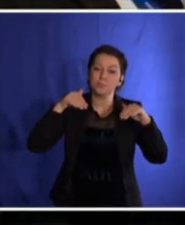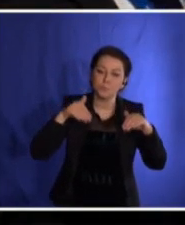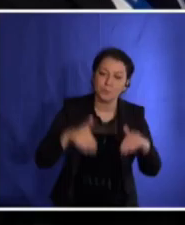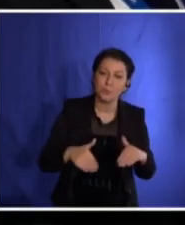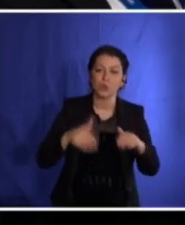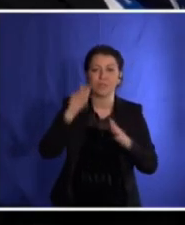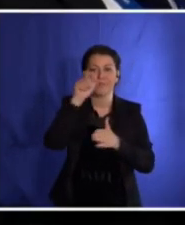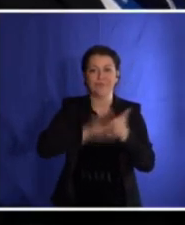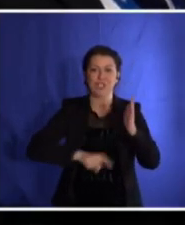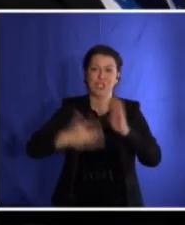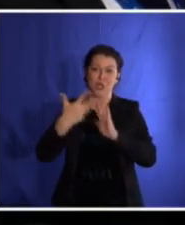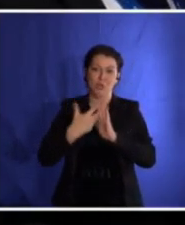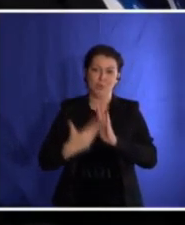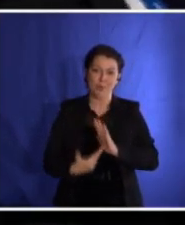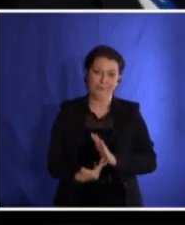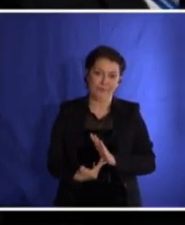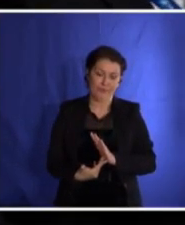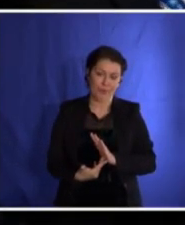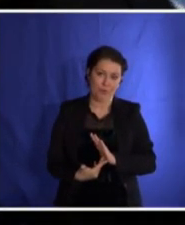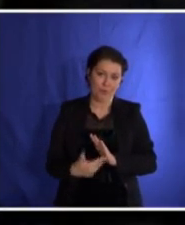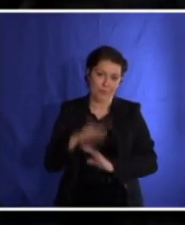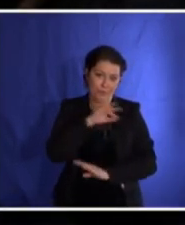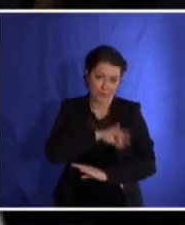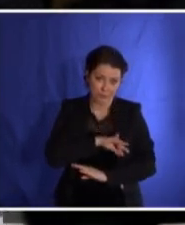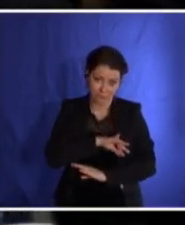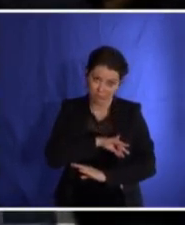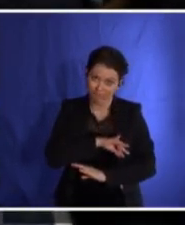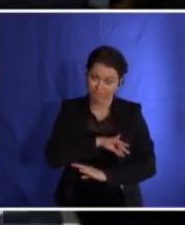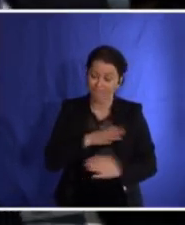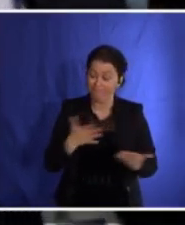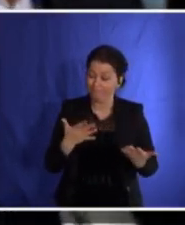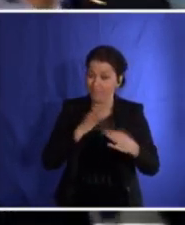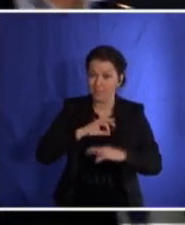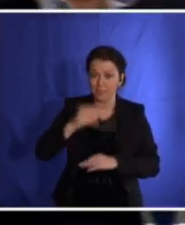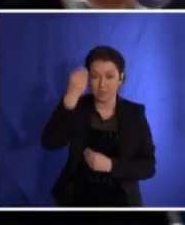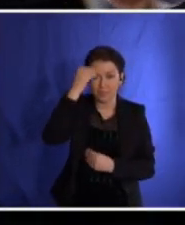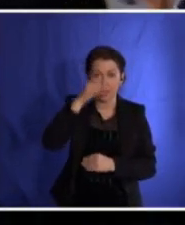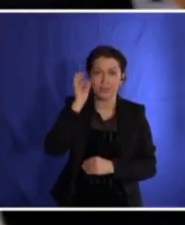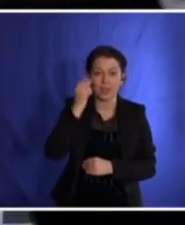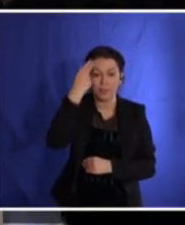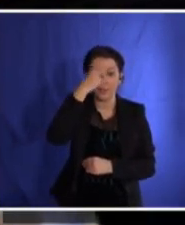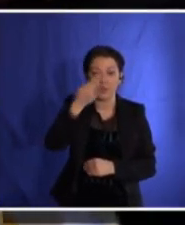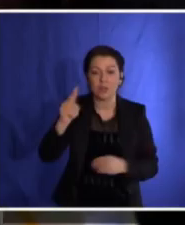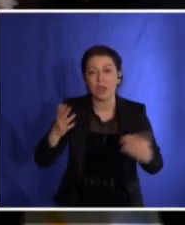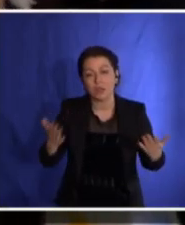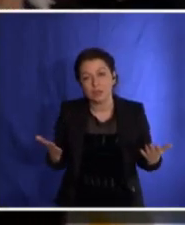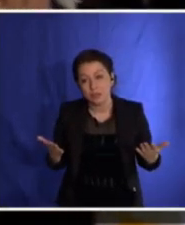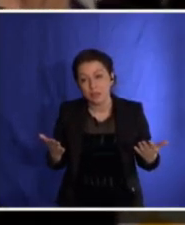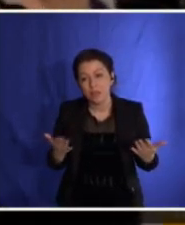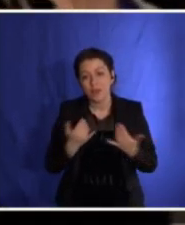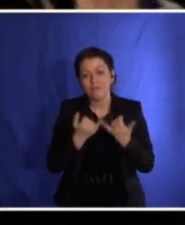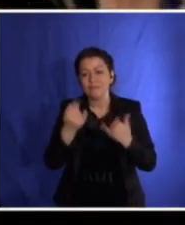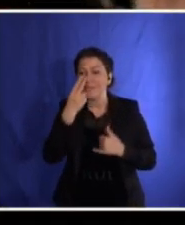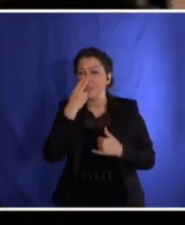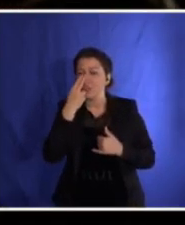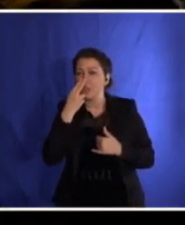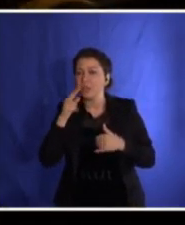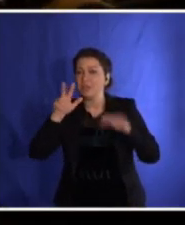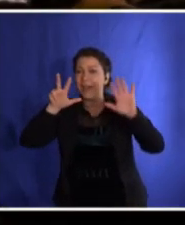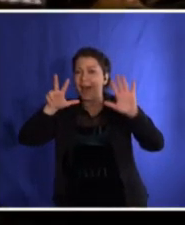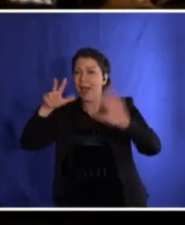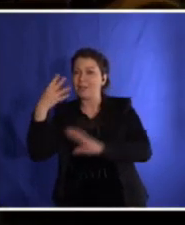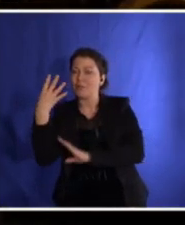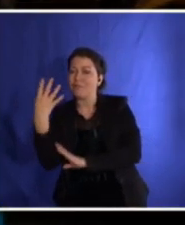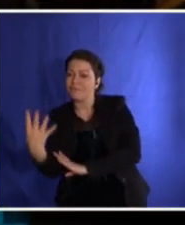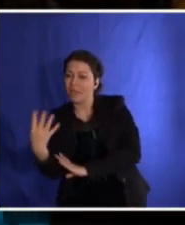des Führerscheins machen. Meine sehr geehrten Damen und Herren, was ist dann mit den 48-Jährigen,